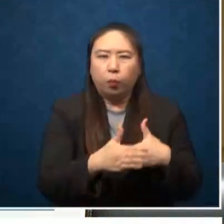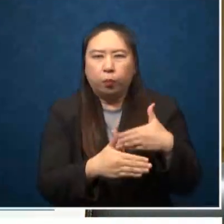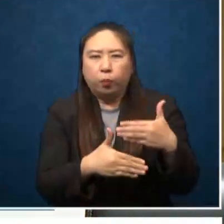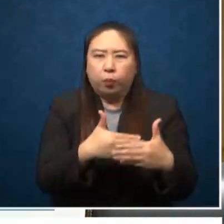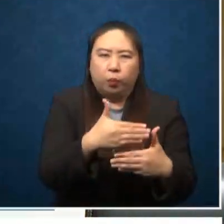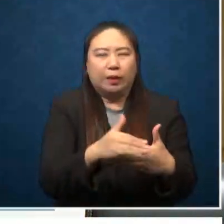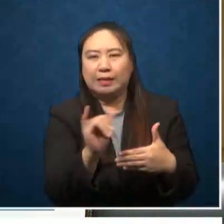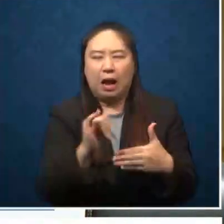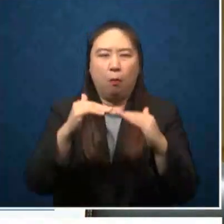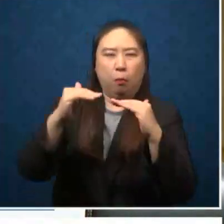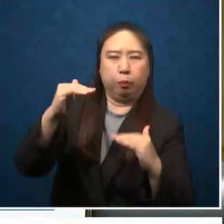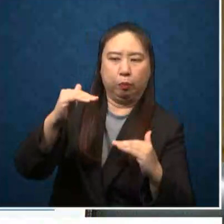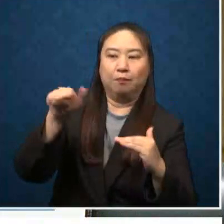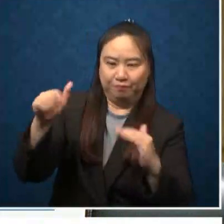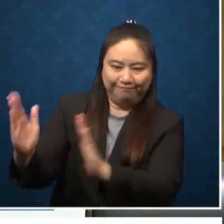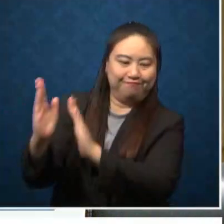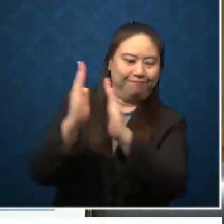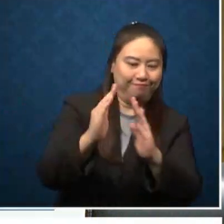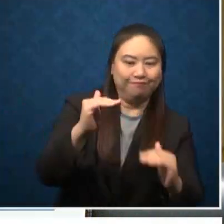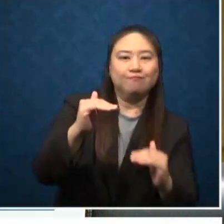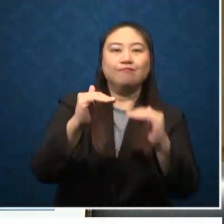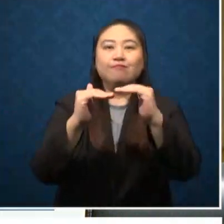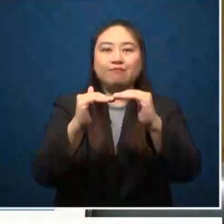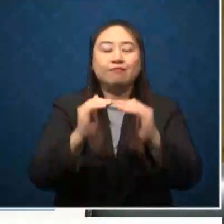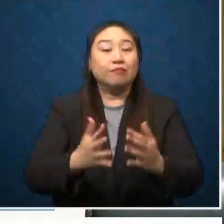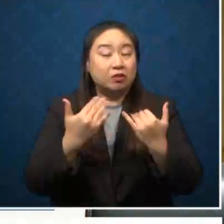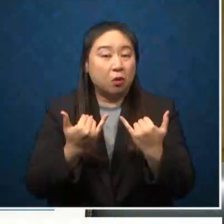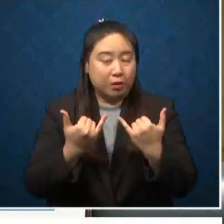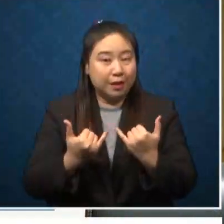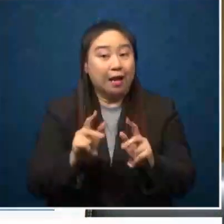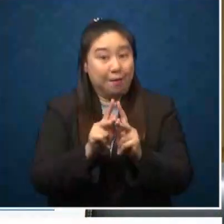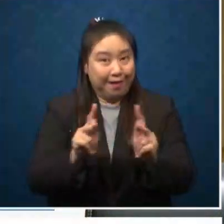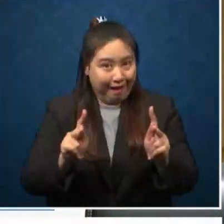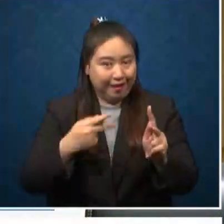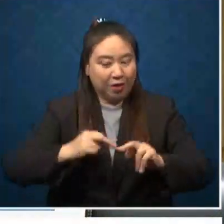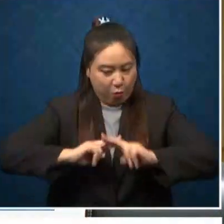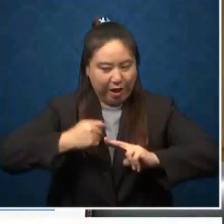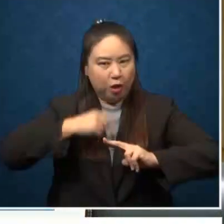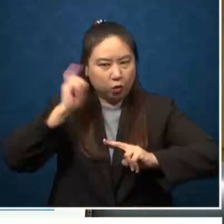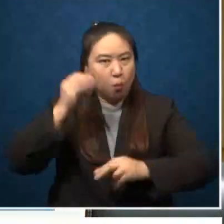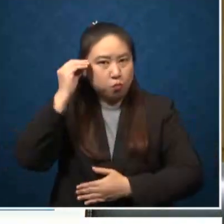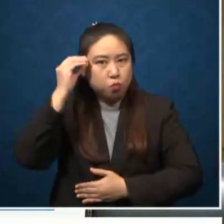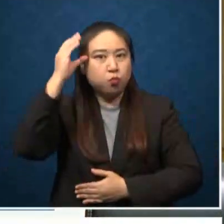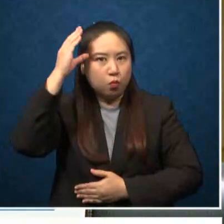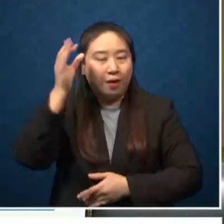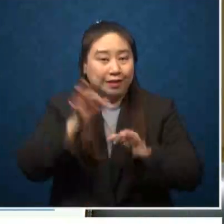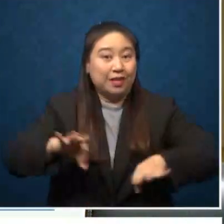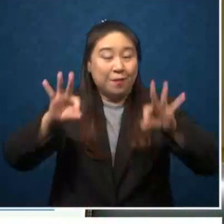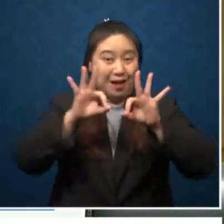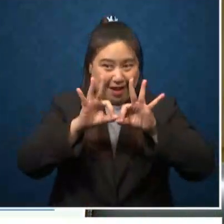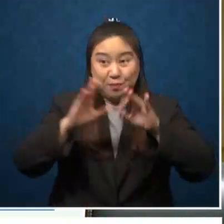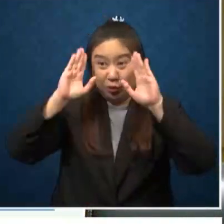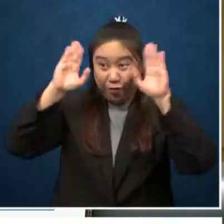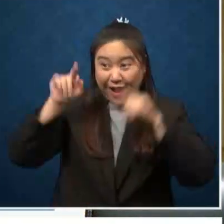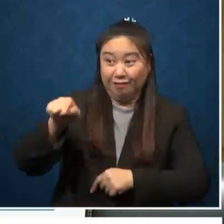เข้มแข็งไม่เท่างั้นบทบาทของกรรมการหมู่บ้านนอกจากตัวเองมีความรู้แล้วการแลกเปลี่ยนประสบการณ์ระหว่างการ